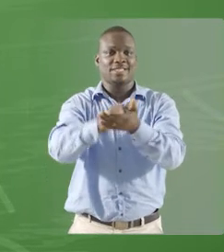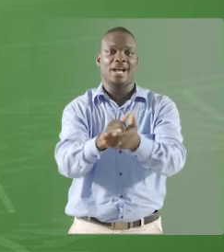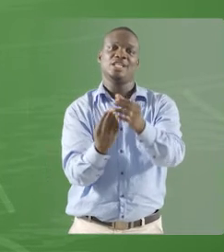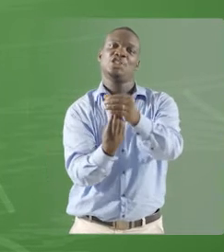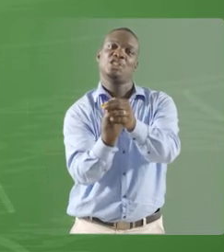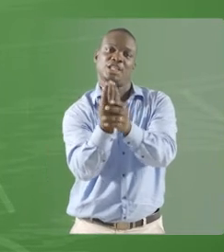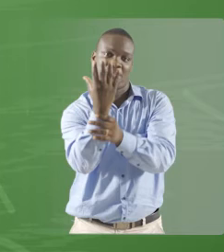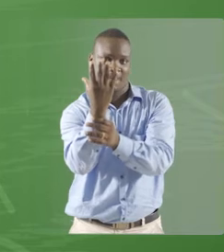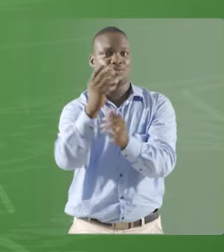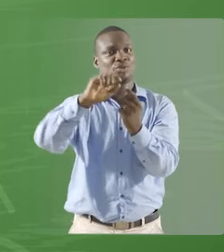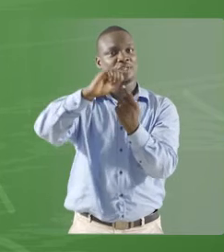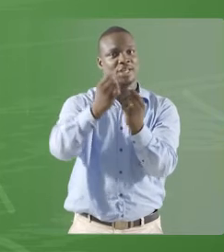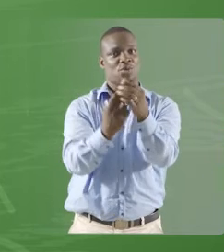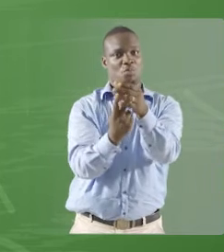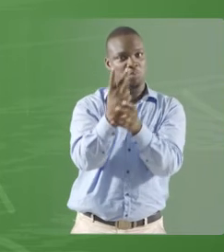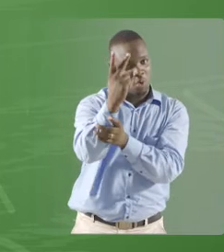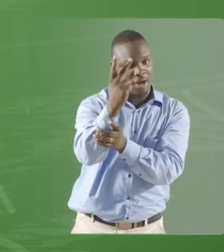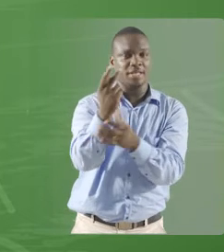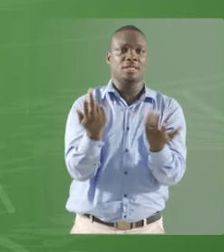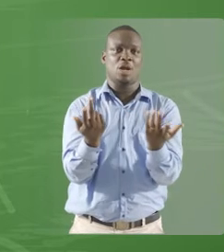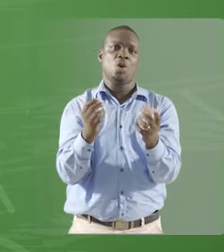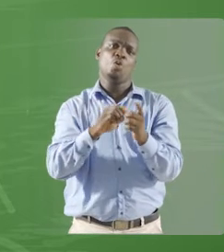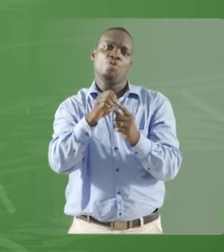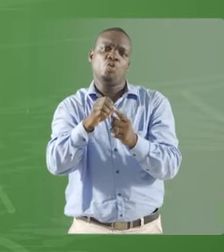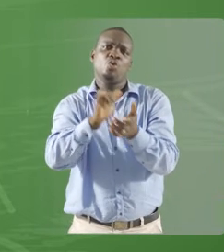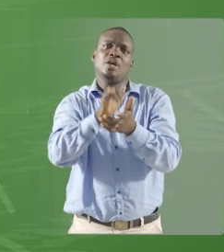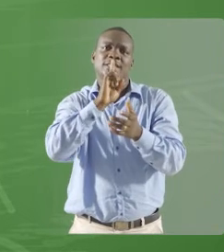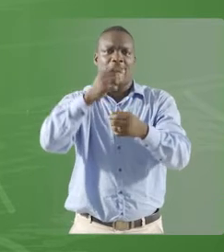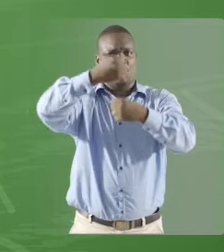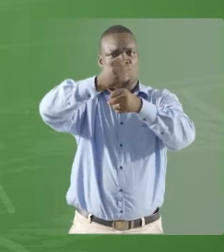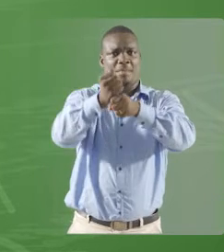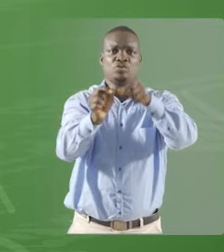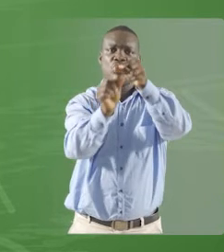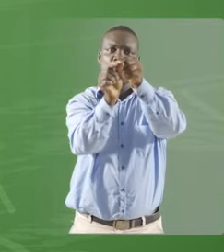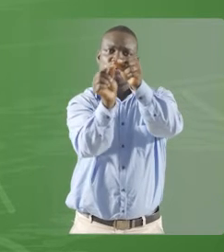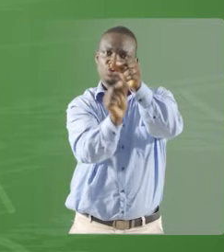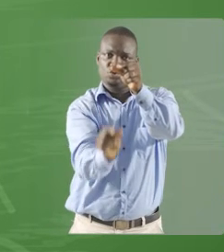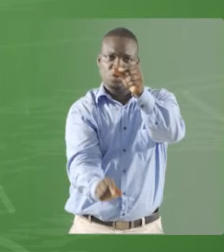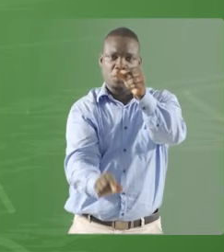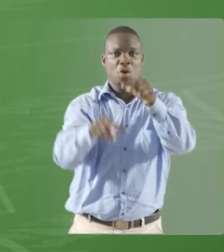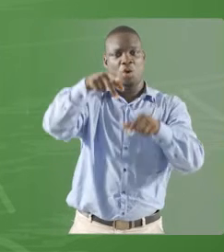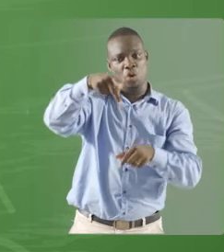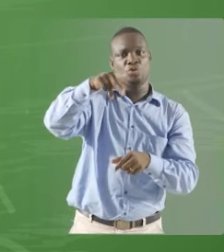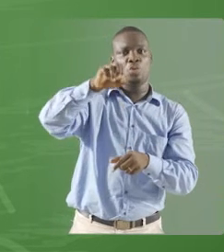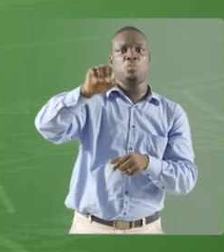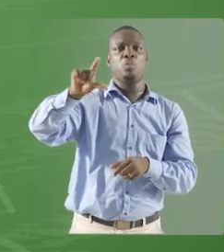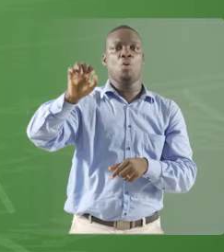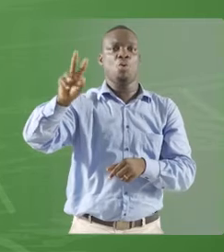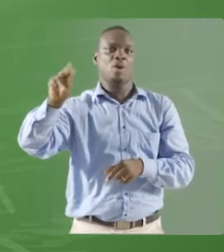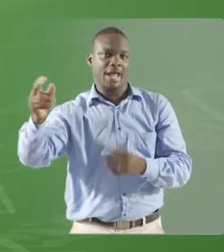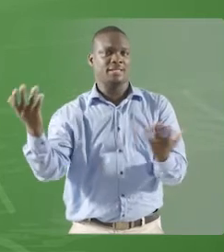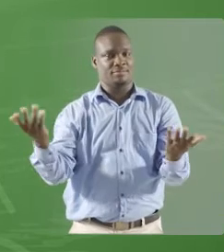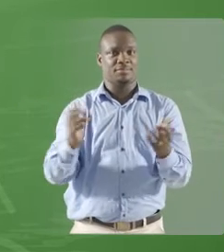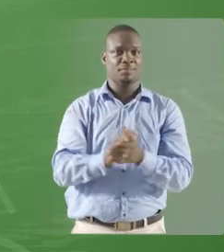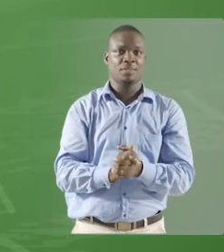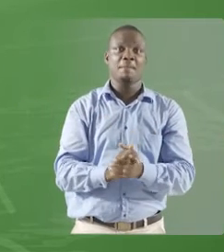germination du grain de pollen ou la formation du tube pollinique. Alors,